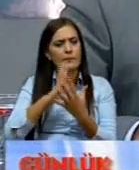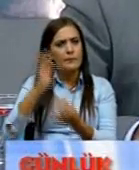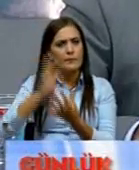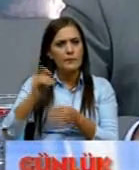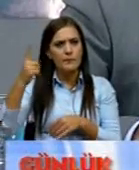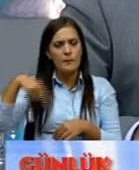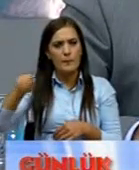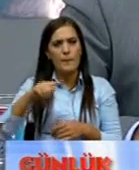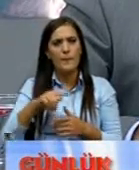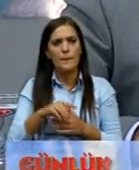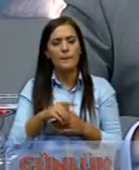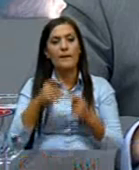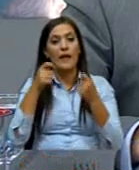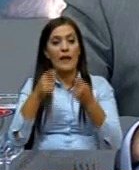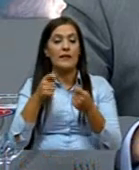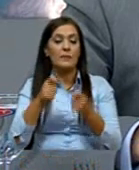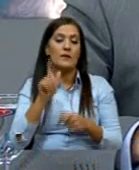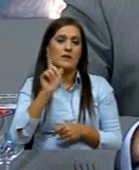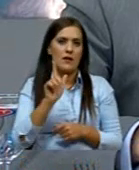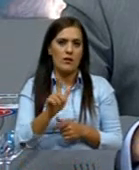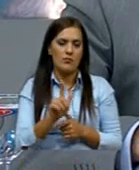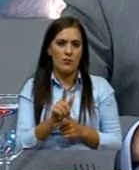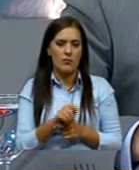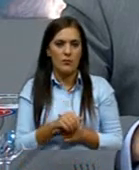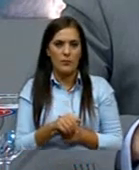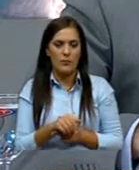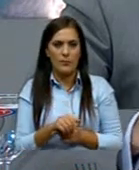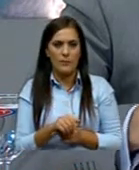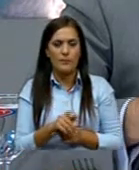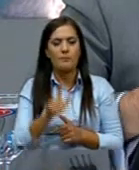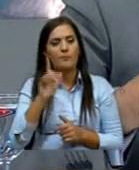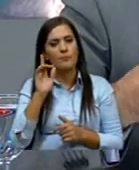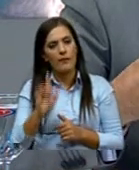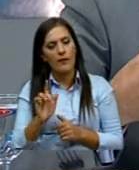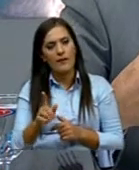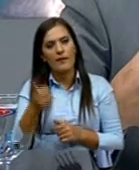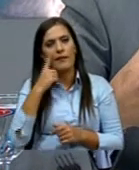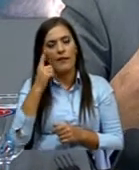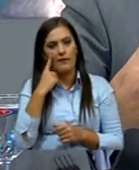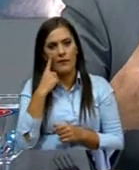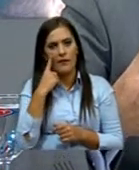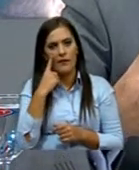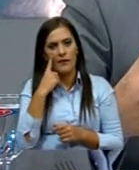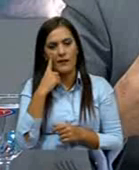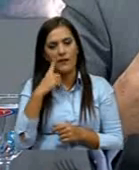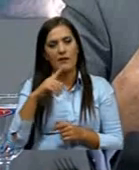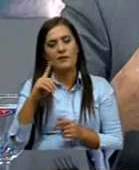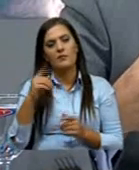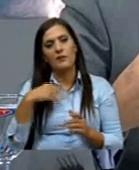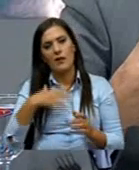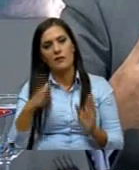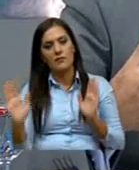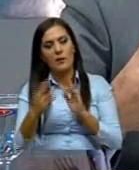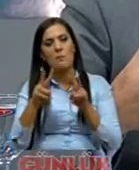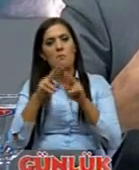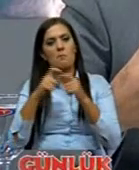çalışanlarımızın eğitilmesi gerekiyor. Yani gerek devlet nezdinde